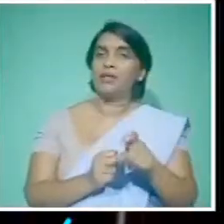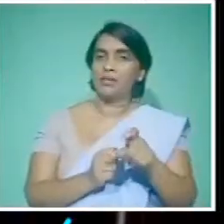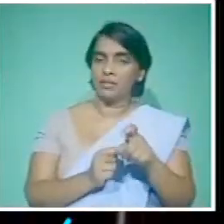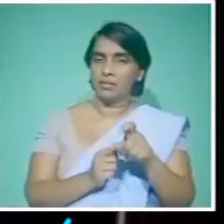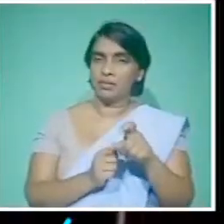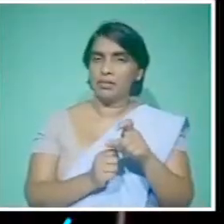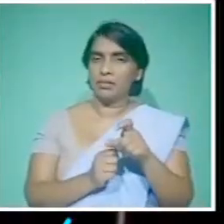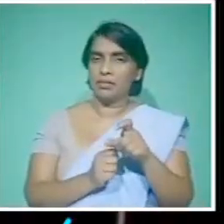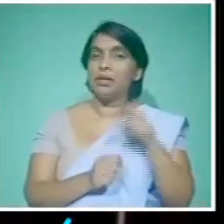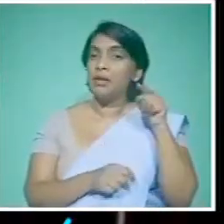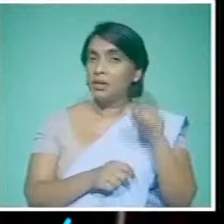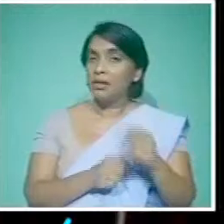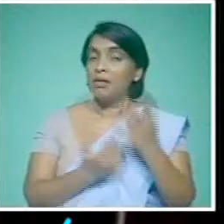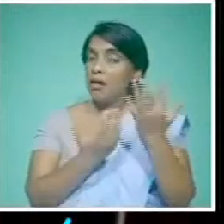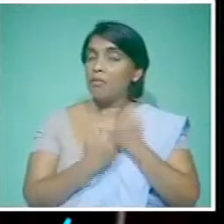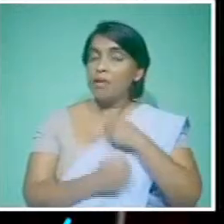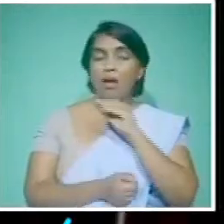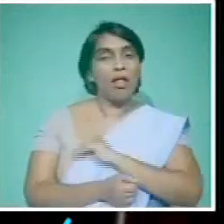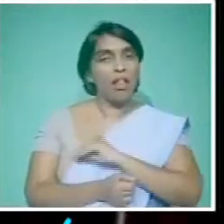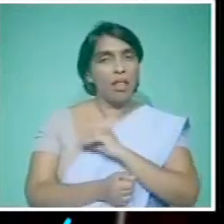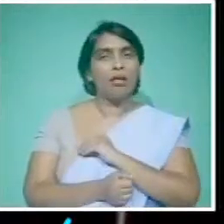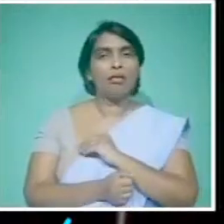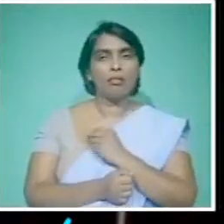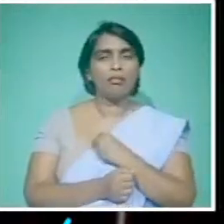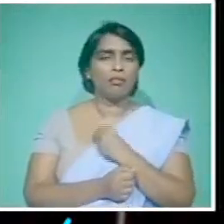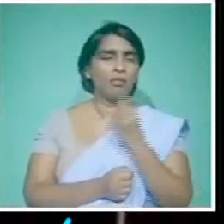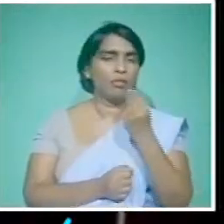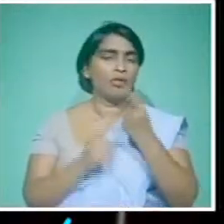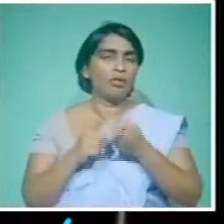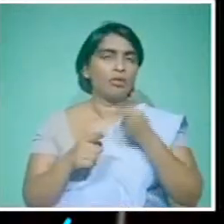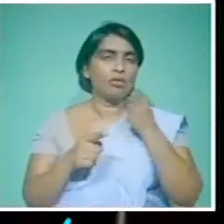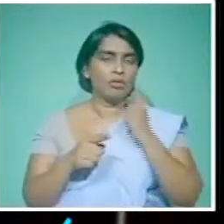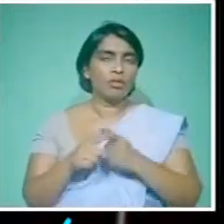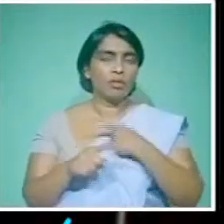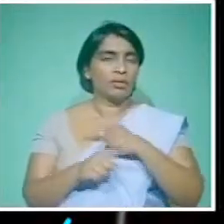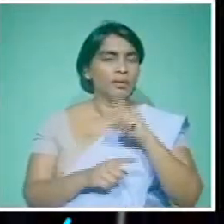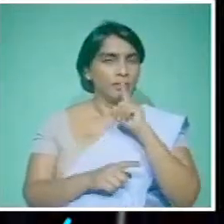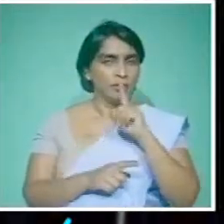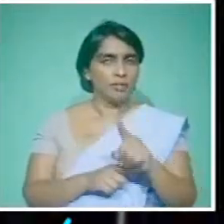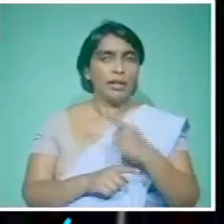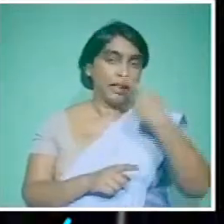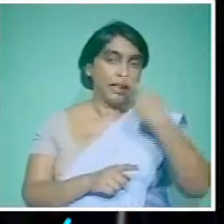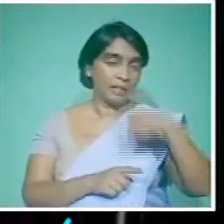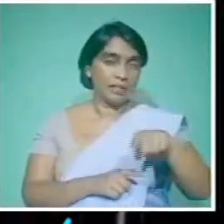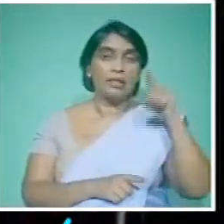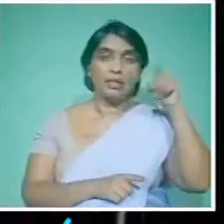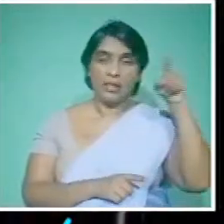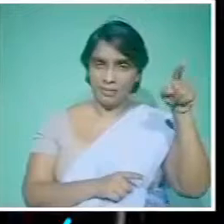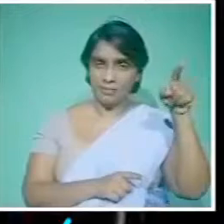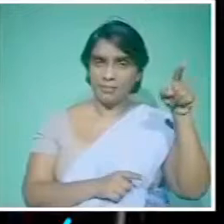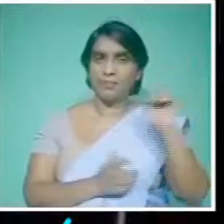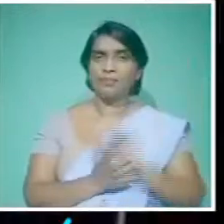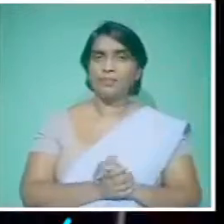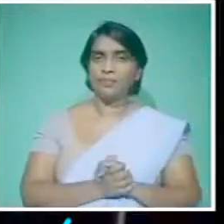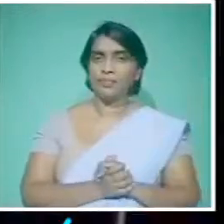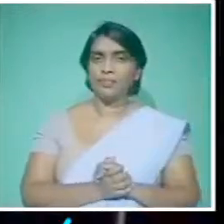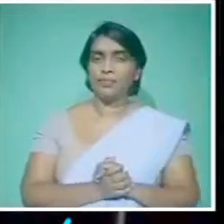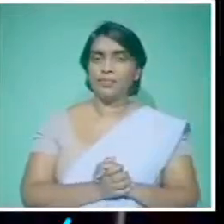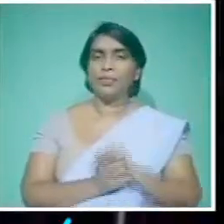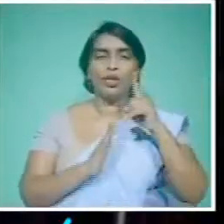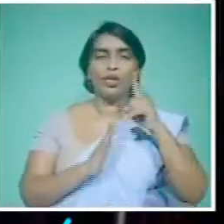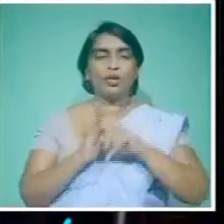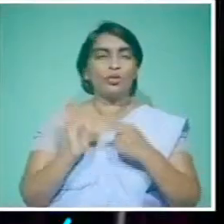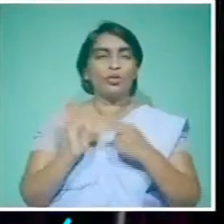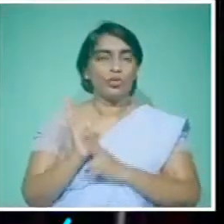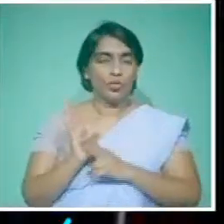බලන්න මේකේ ලැබෙන ලාභය මම පුංචි උදාහරණයක් කියන්නම් තායිලන්තයේ කියන රට ජූනි